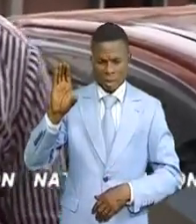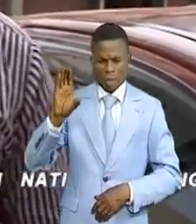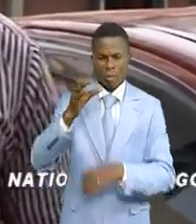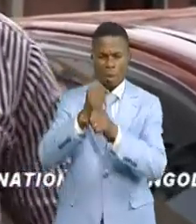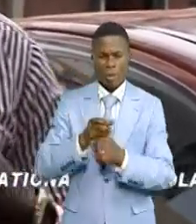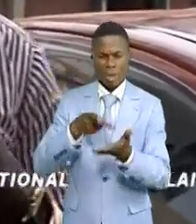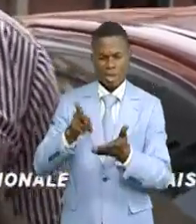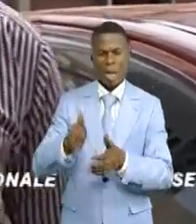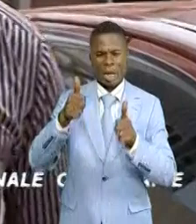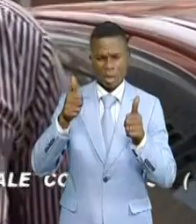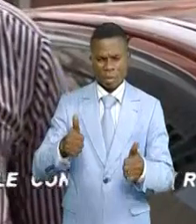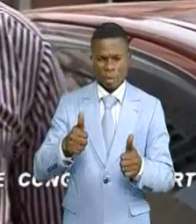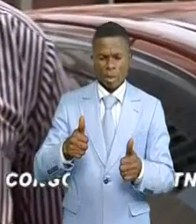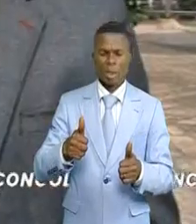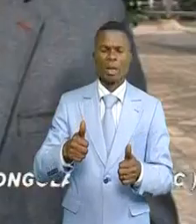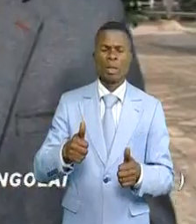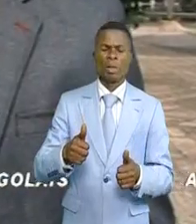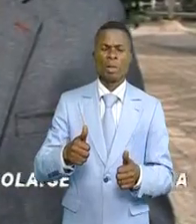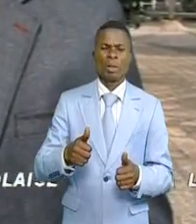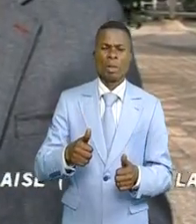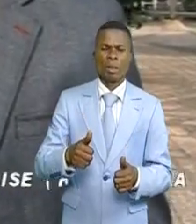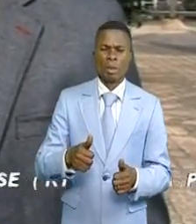mieux payés possible.